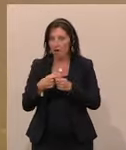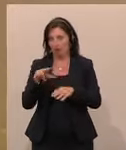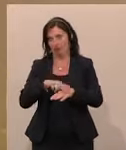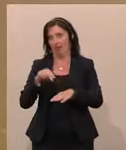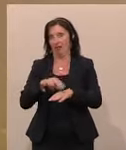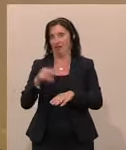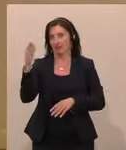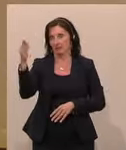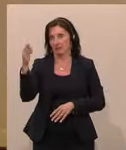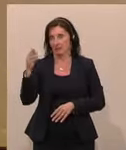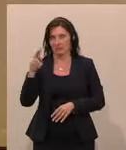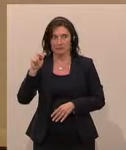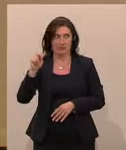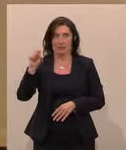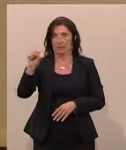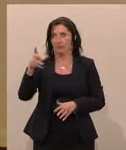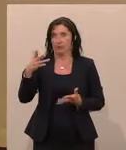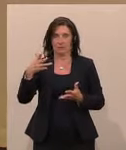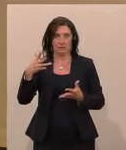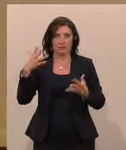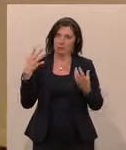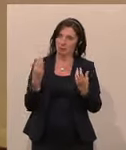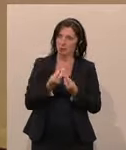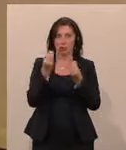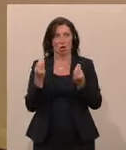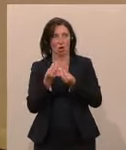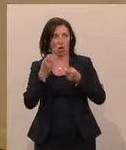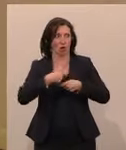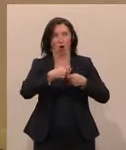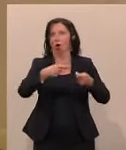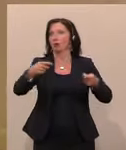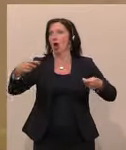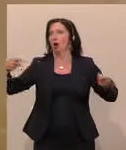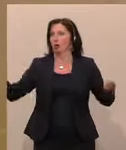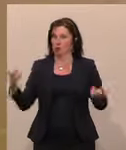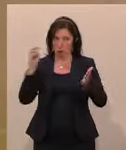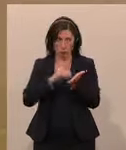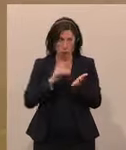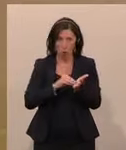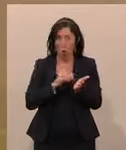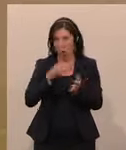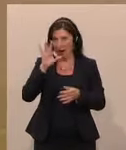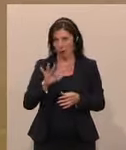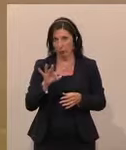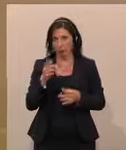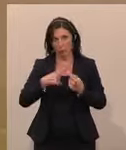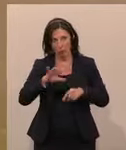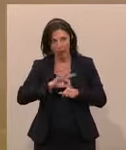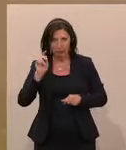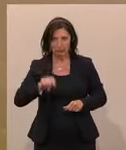der NS-Devotionalien verteilt und mit denen dealt. Sie wissen, dass noch FPÖ-Landtagsabgeordnete aus Wien immer